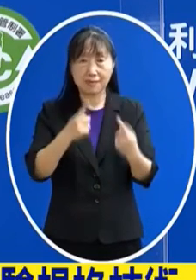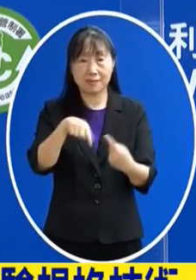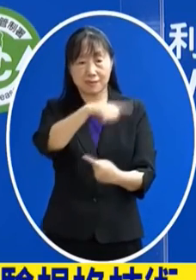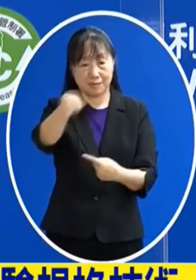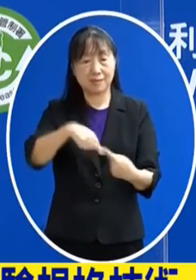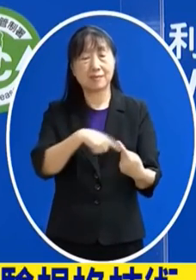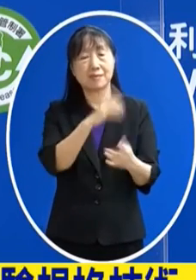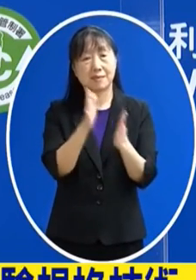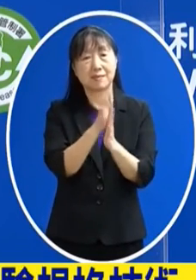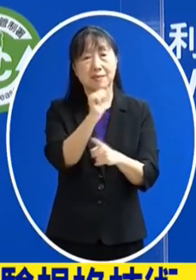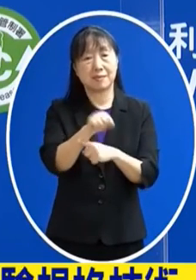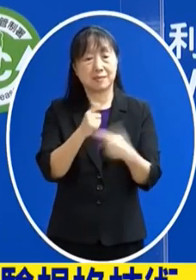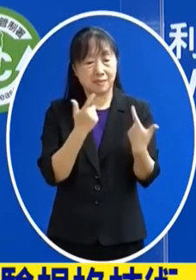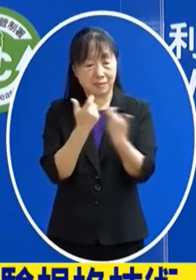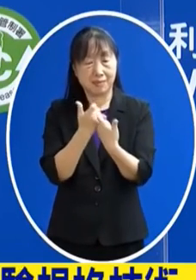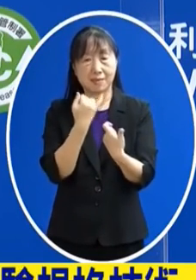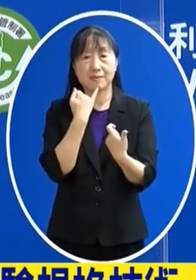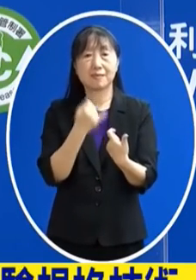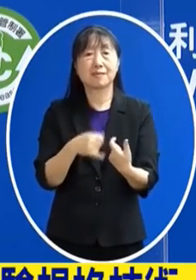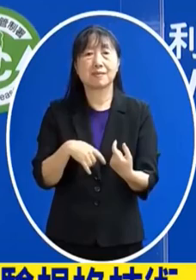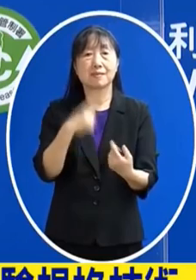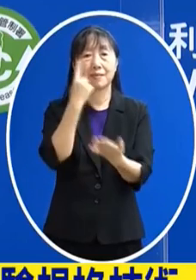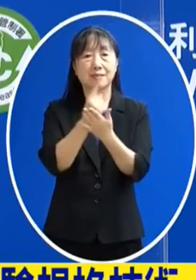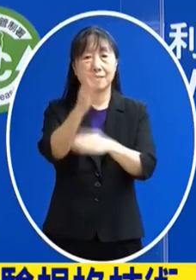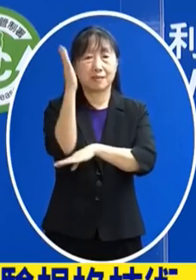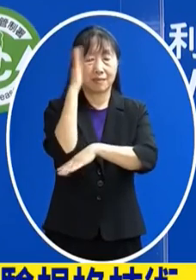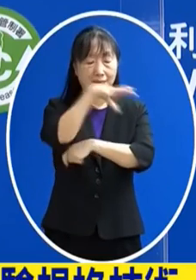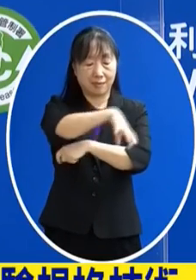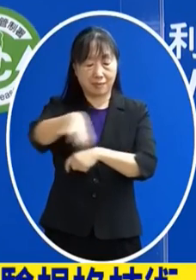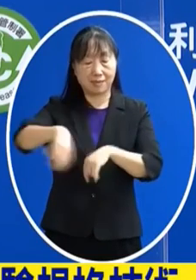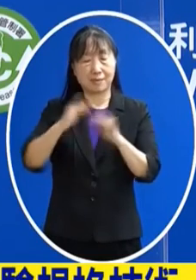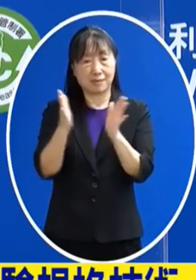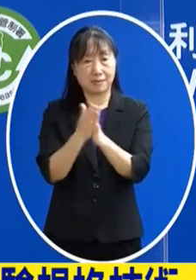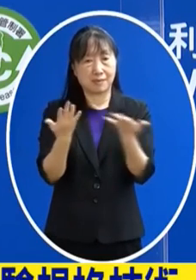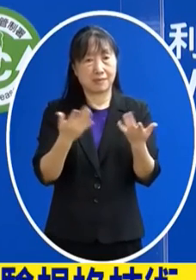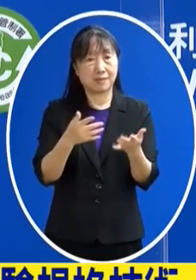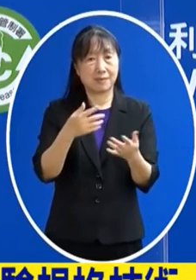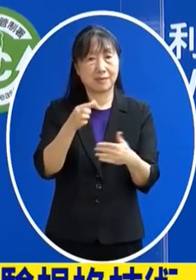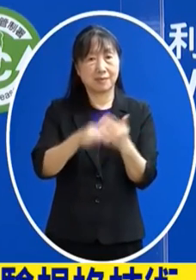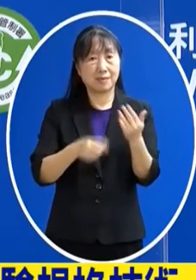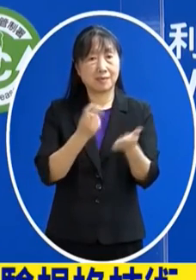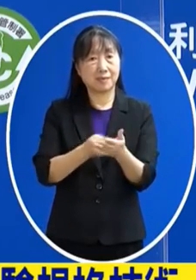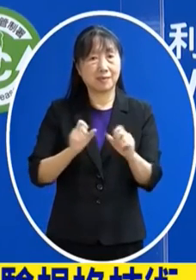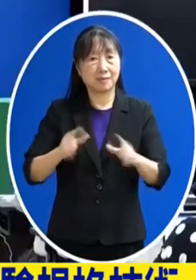各个部会它有不同的一些要求，那我们就互相来协调。